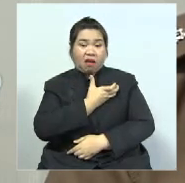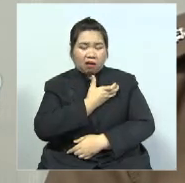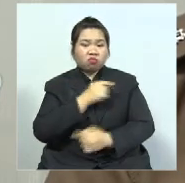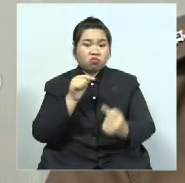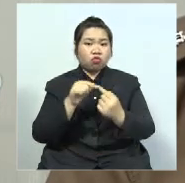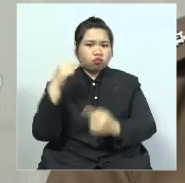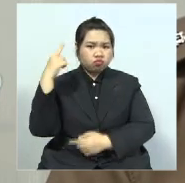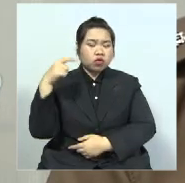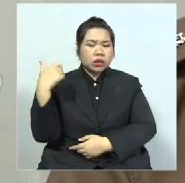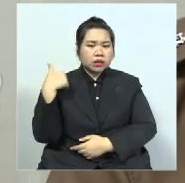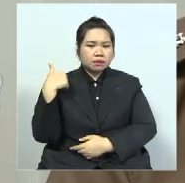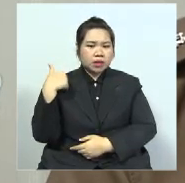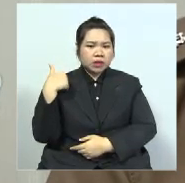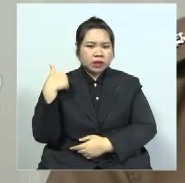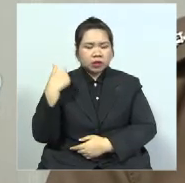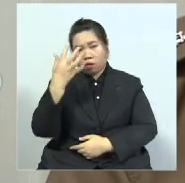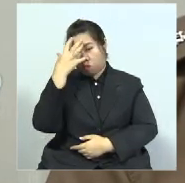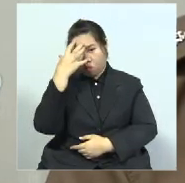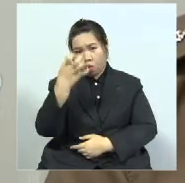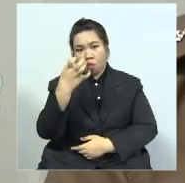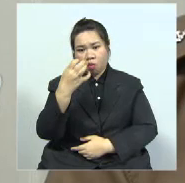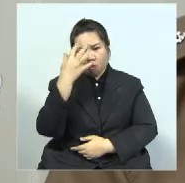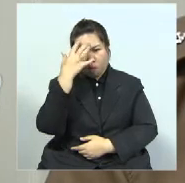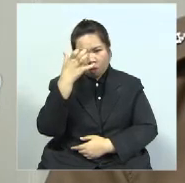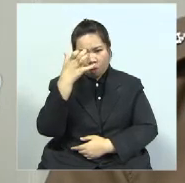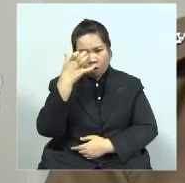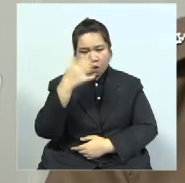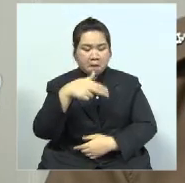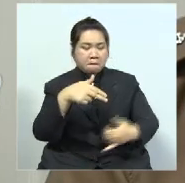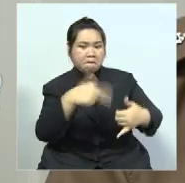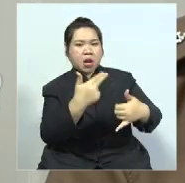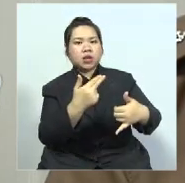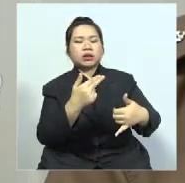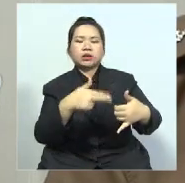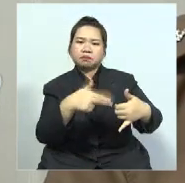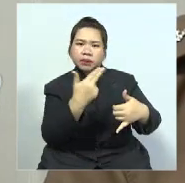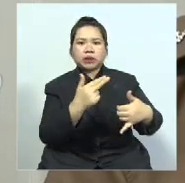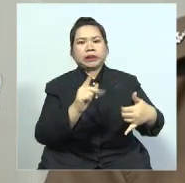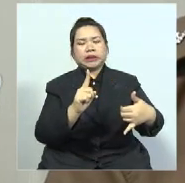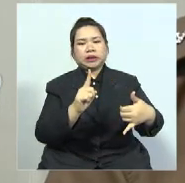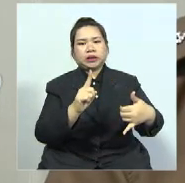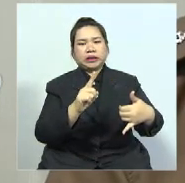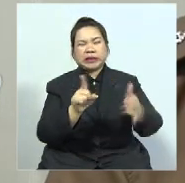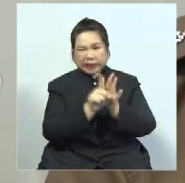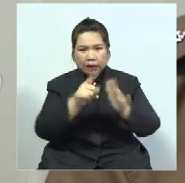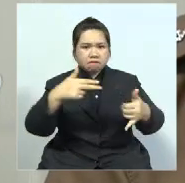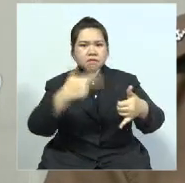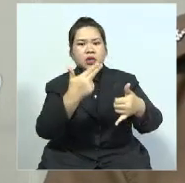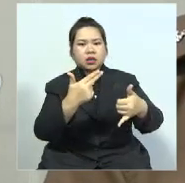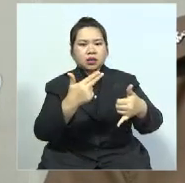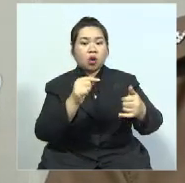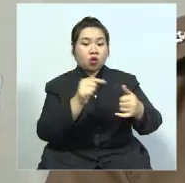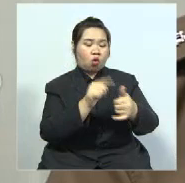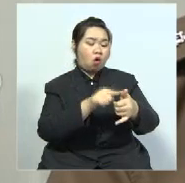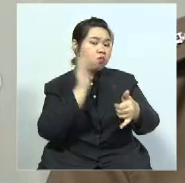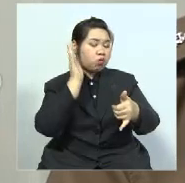เลยบันดาลโทสะไปใช้ปืนยิงไปหนึ่งนัดนะครับในจังหวะที่ผู้ตาย